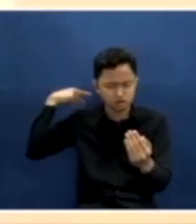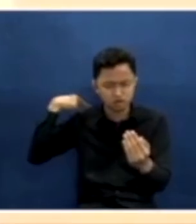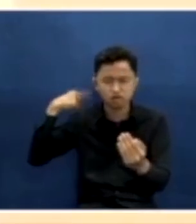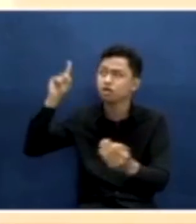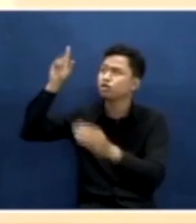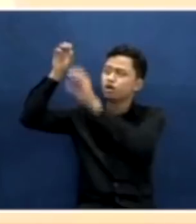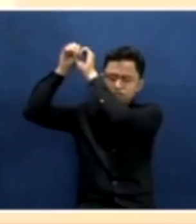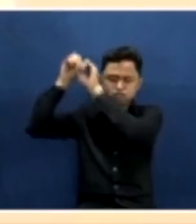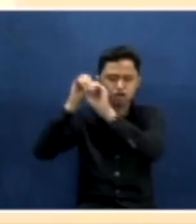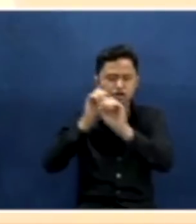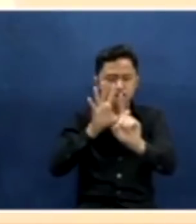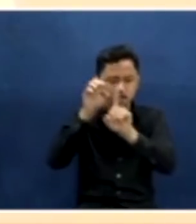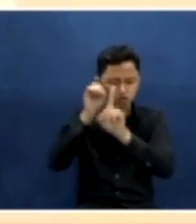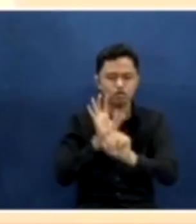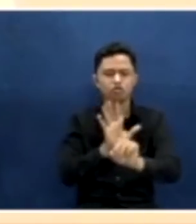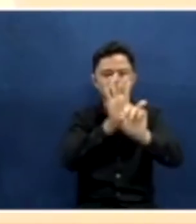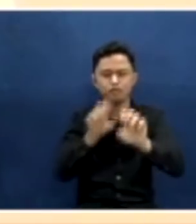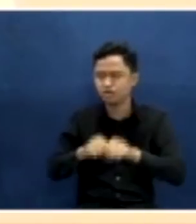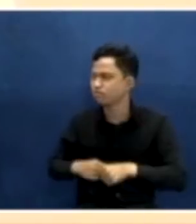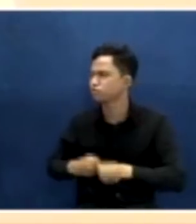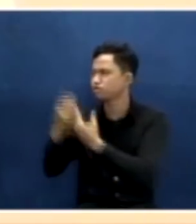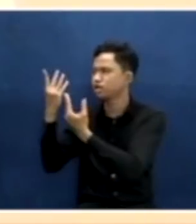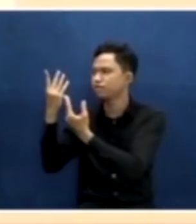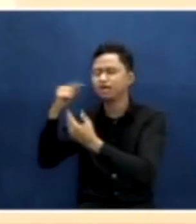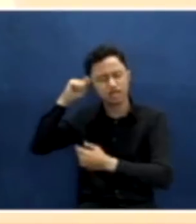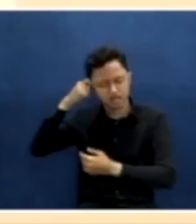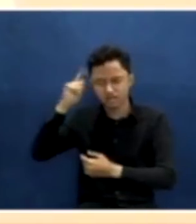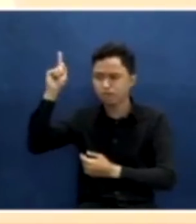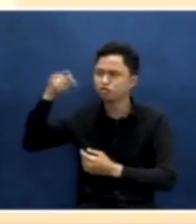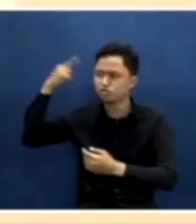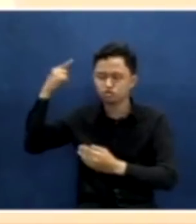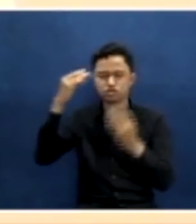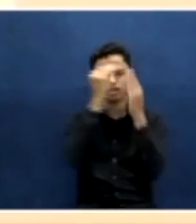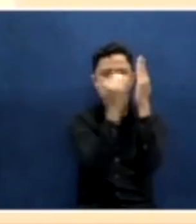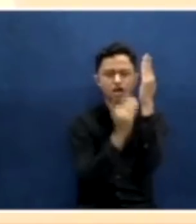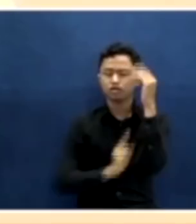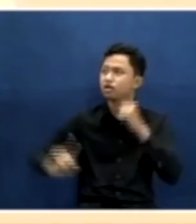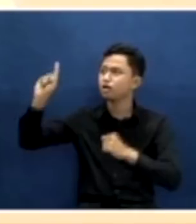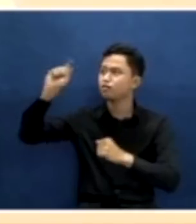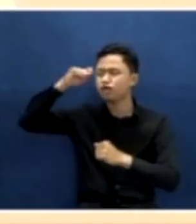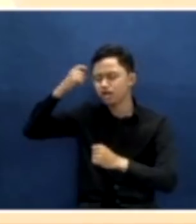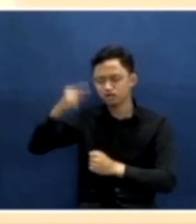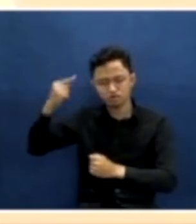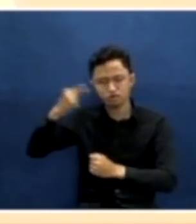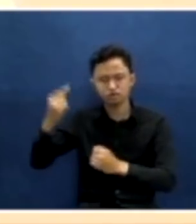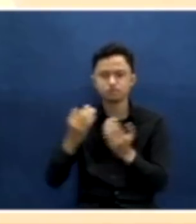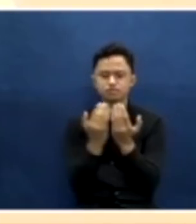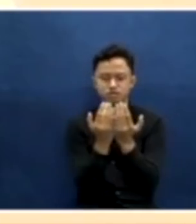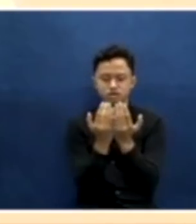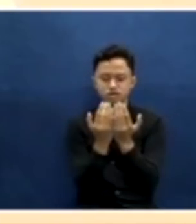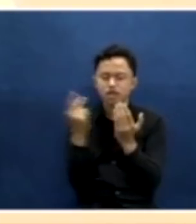kaum muslimin supaya mereka selain Tiasa mengingat kepadamu dan mengingat syariat Mu ya Allah siapapun hari ini yang sering